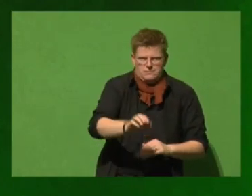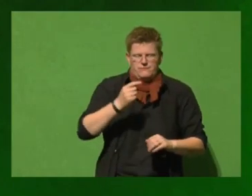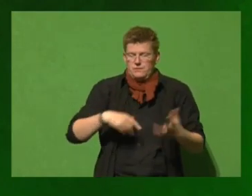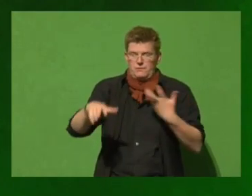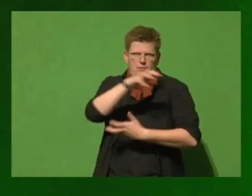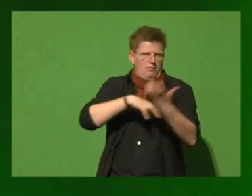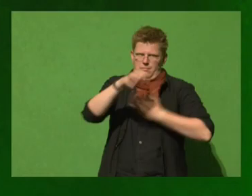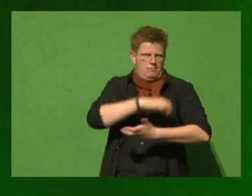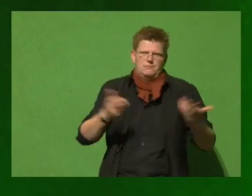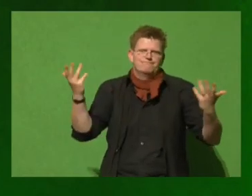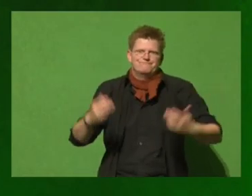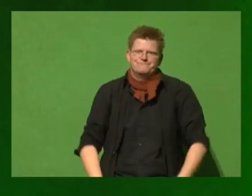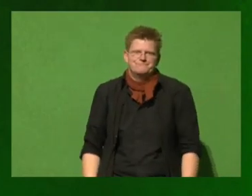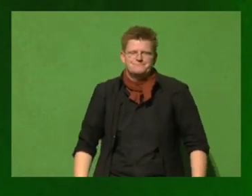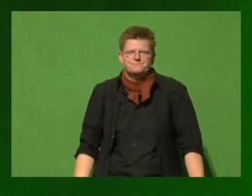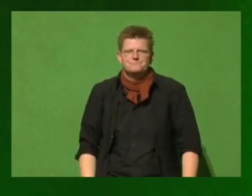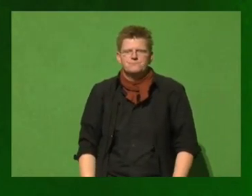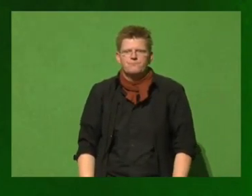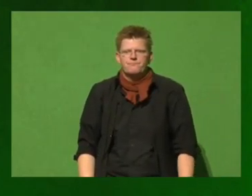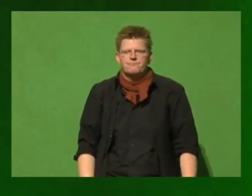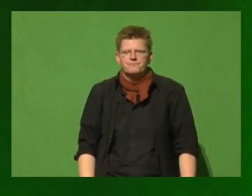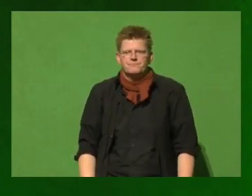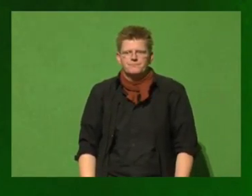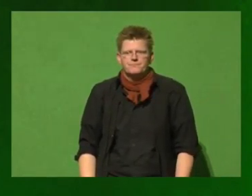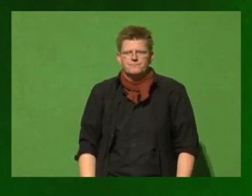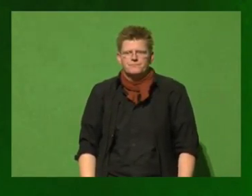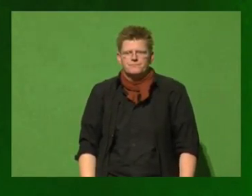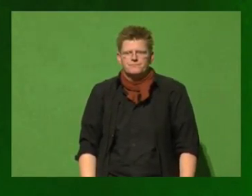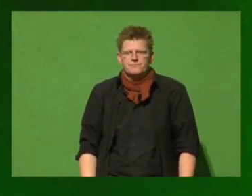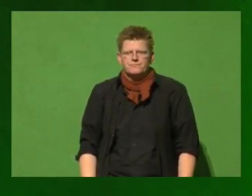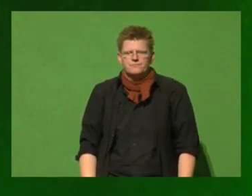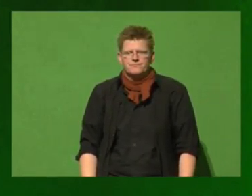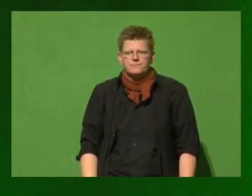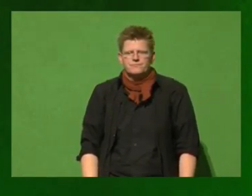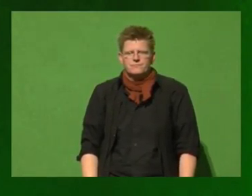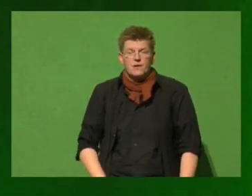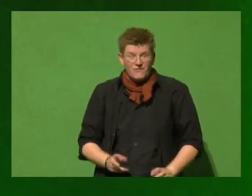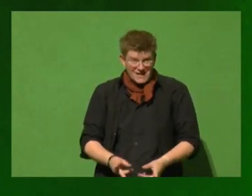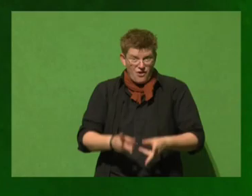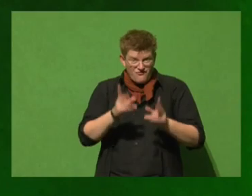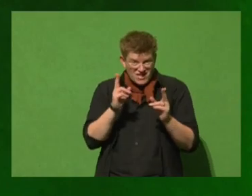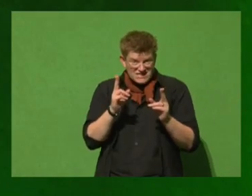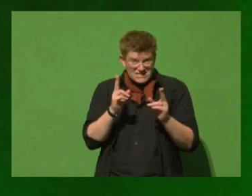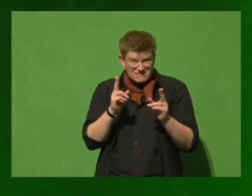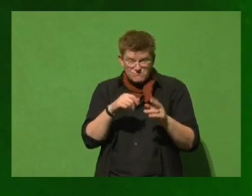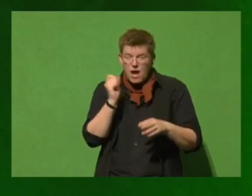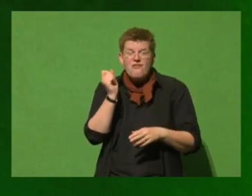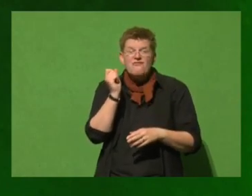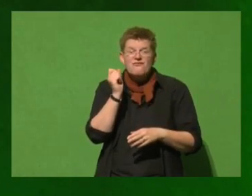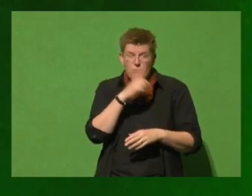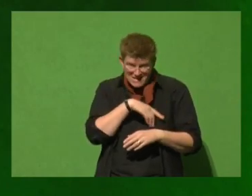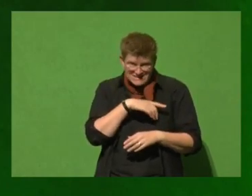verwirrender. Für eigenständige Anträge, die nicht fristgerecht eingereicht werden, ja, und dort